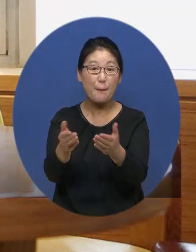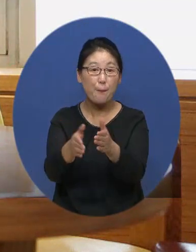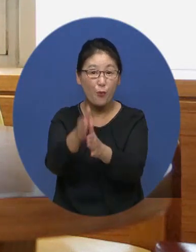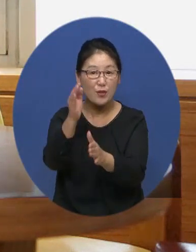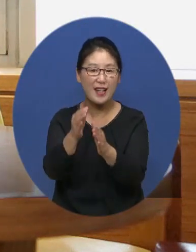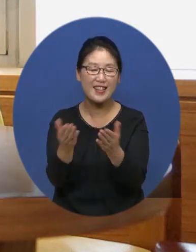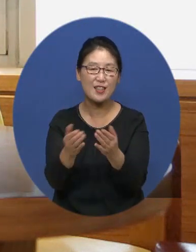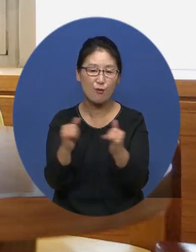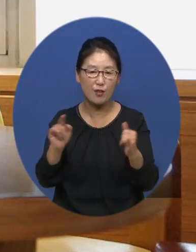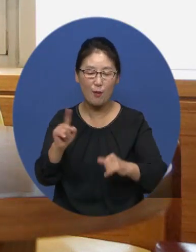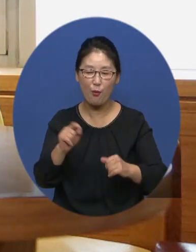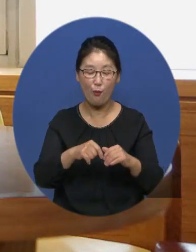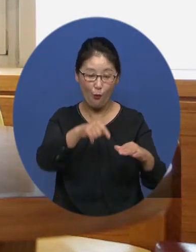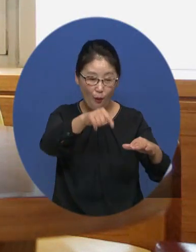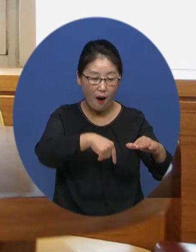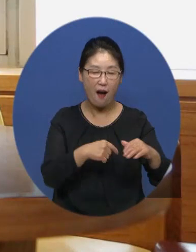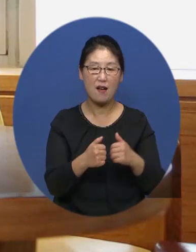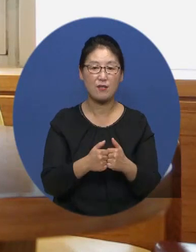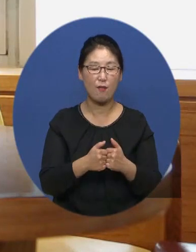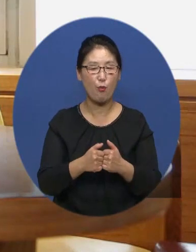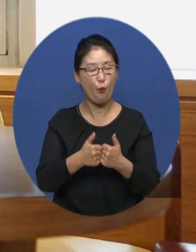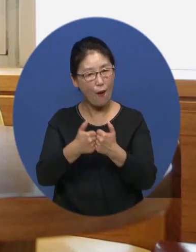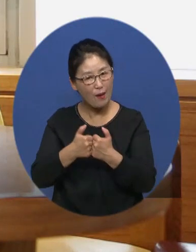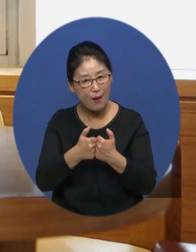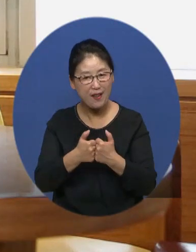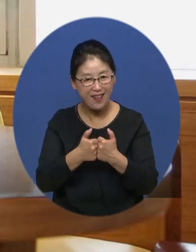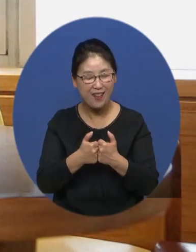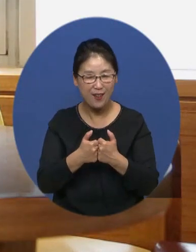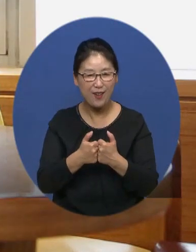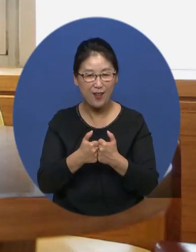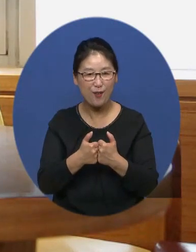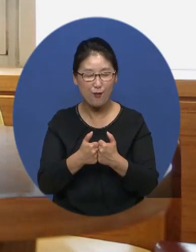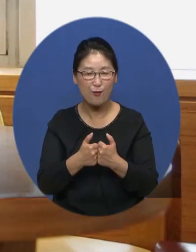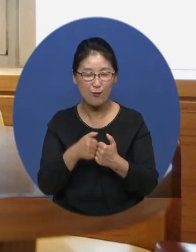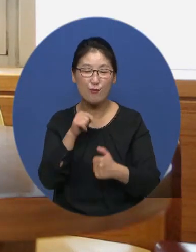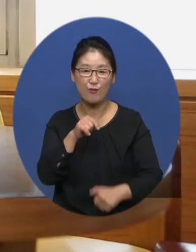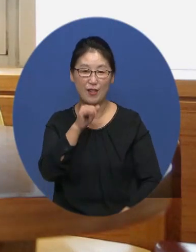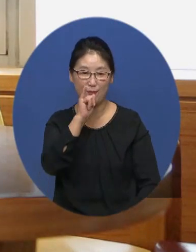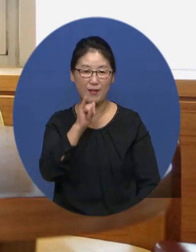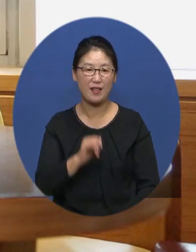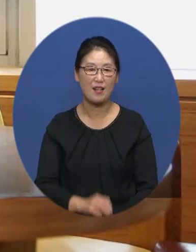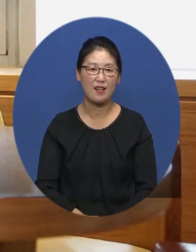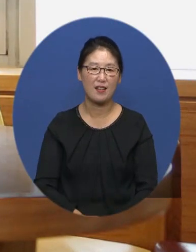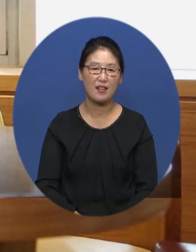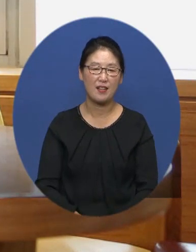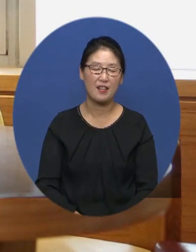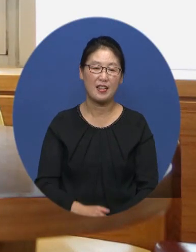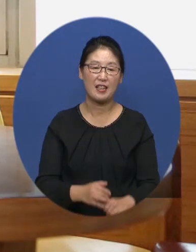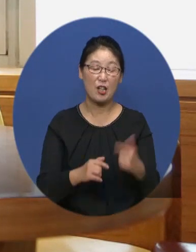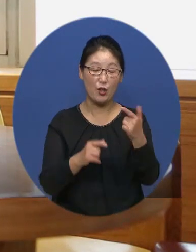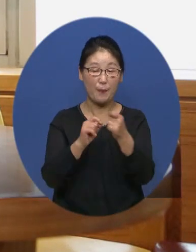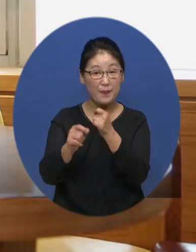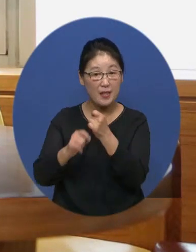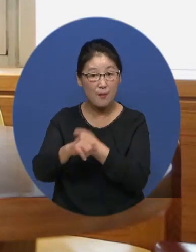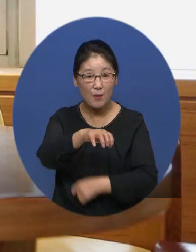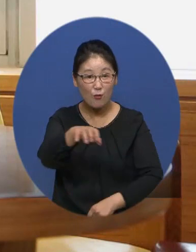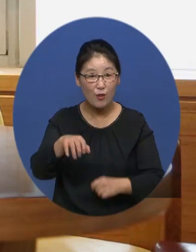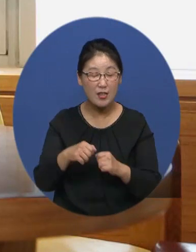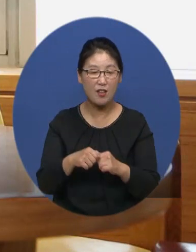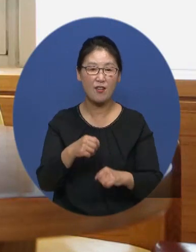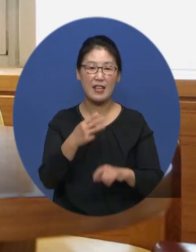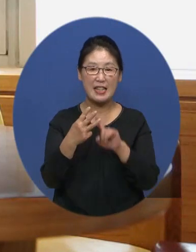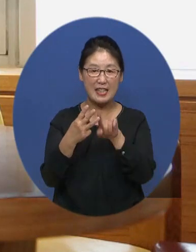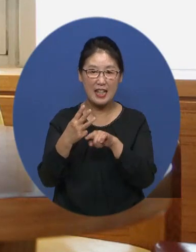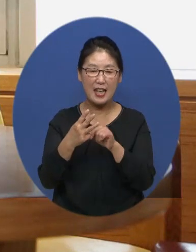직원들에게 복지 혜택을 주고 있고요. 그 다음에 저희 6개 매장 중에서 3개 매장은 지금 그룹사의 한